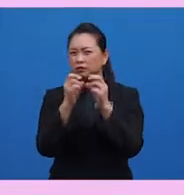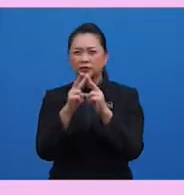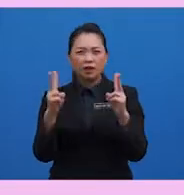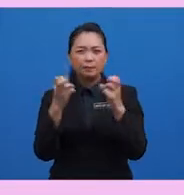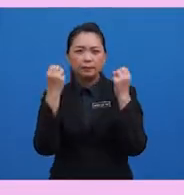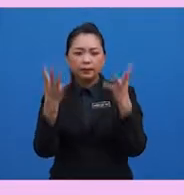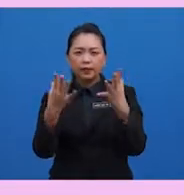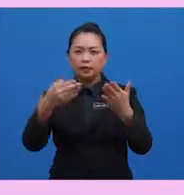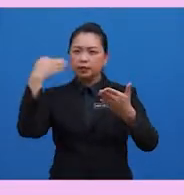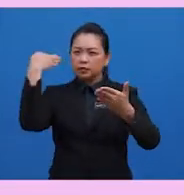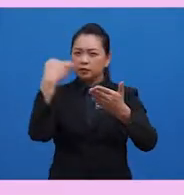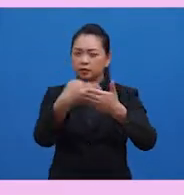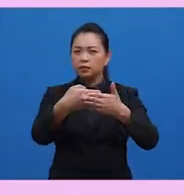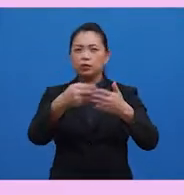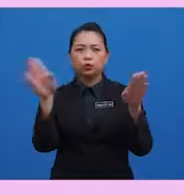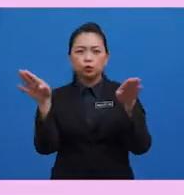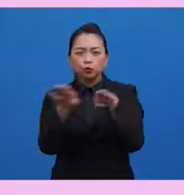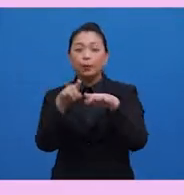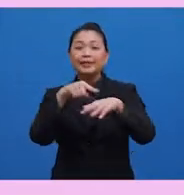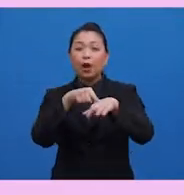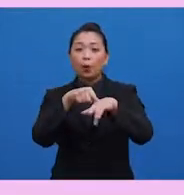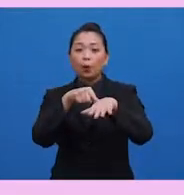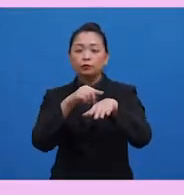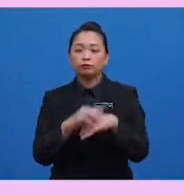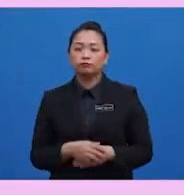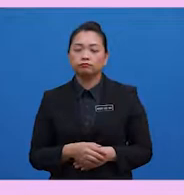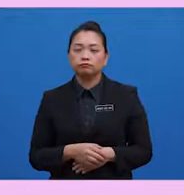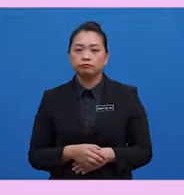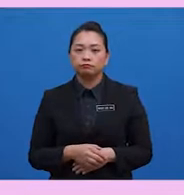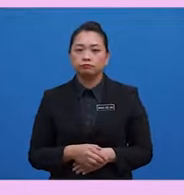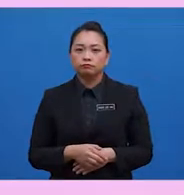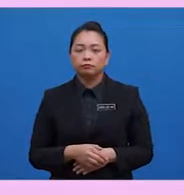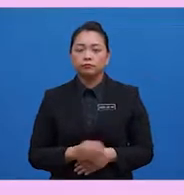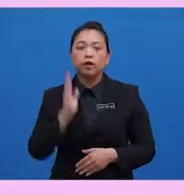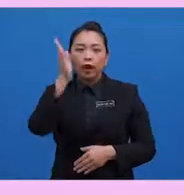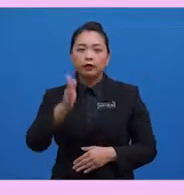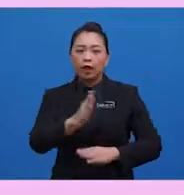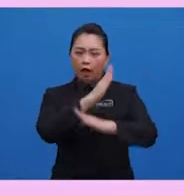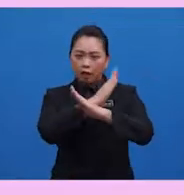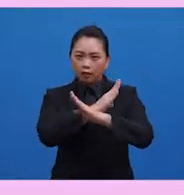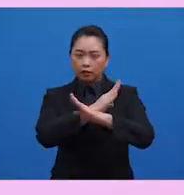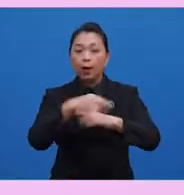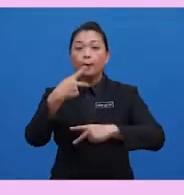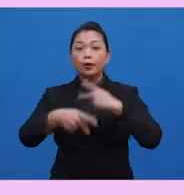sehingga menutupi permukaan daun tumbuhan. Keadaan ini menghalang